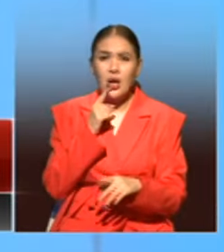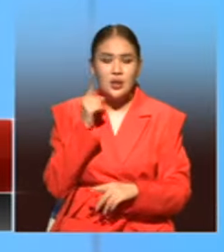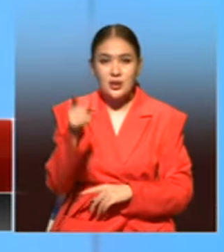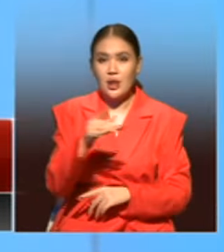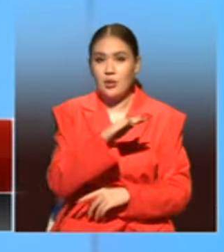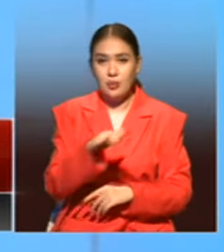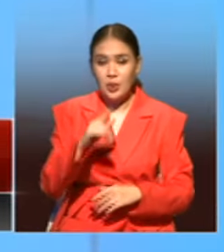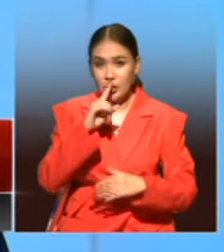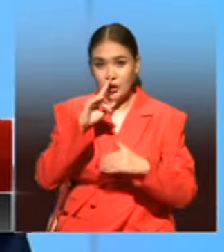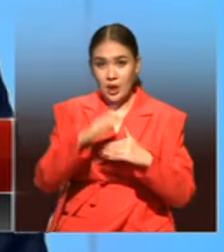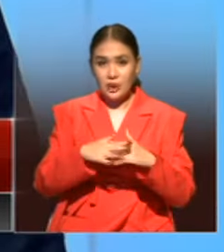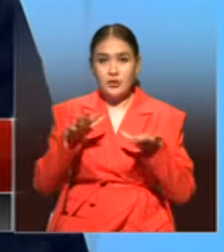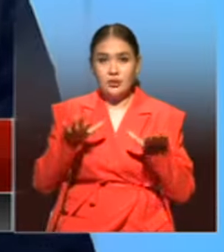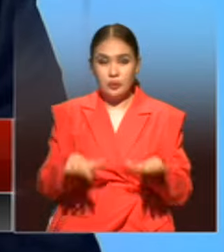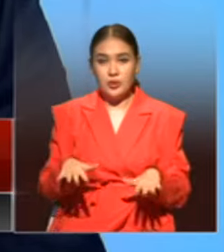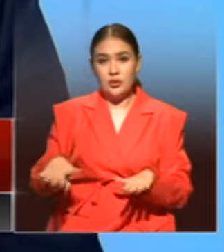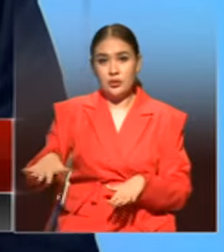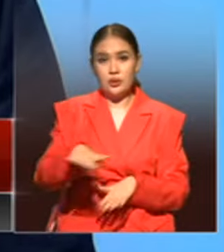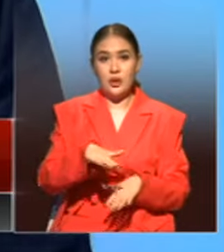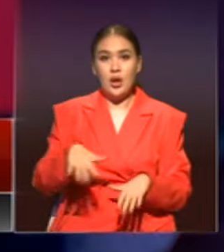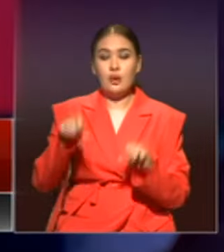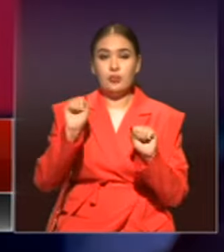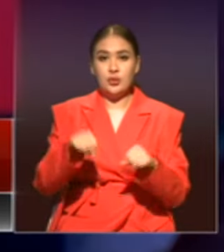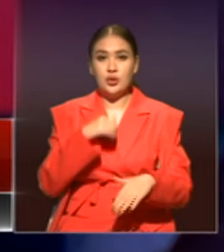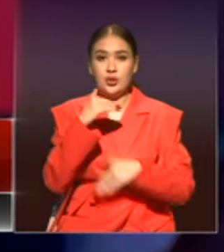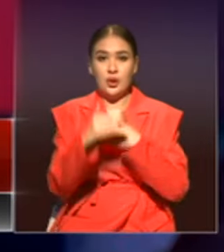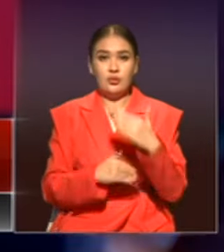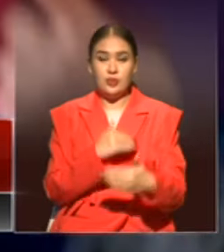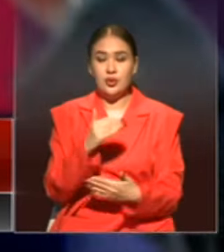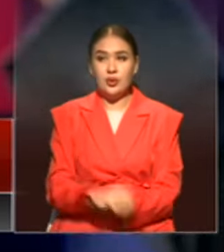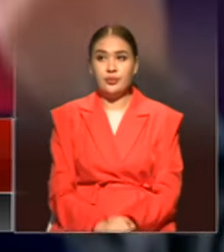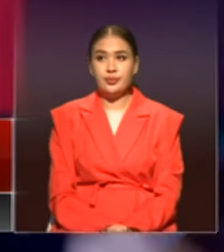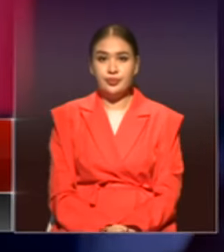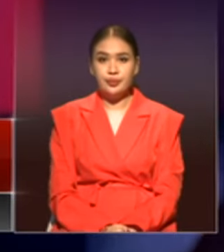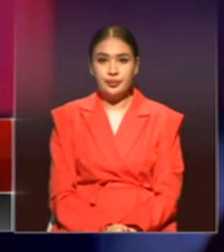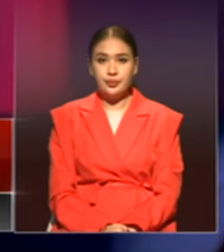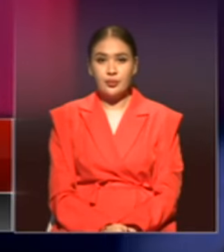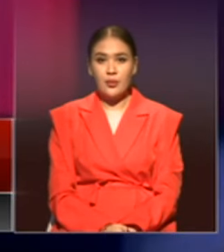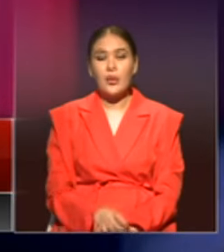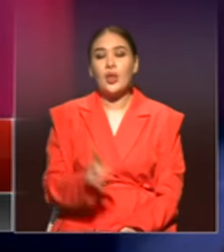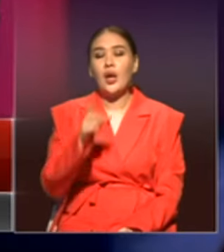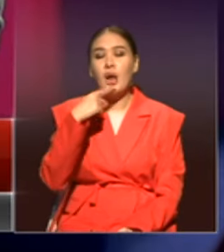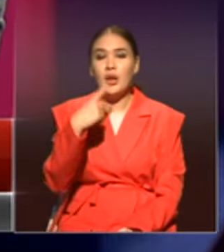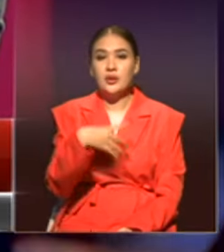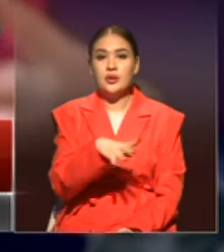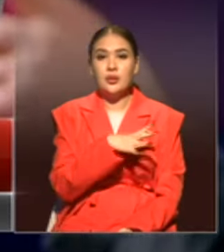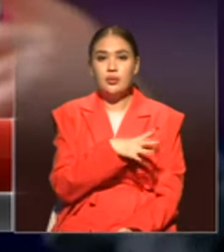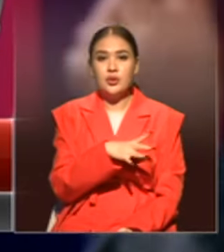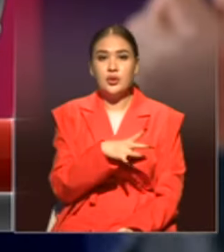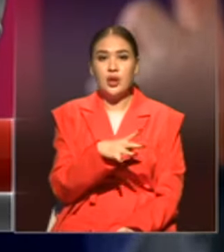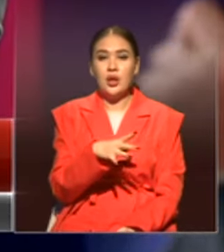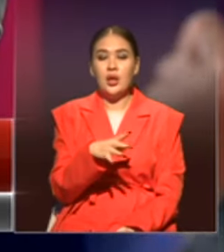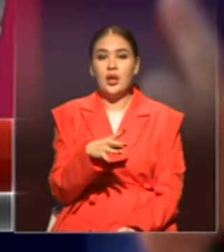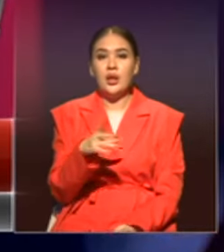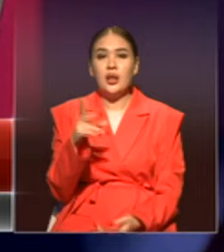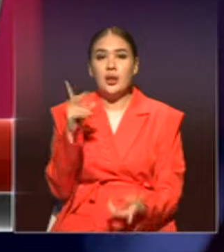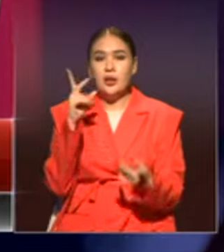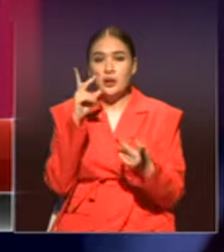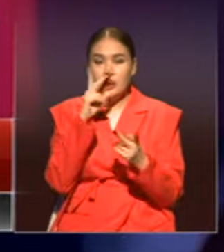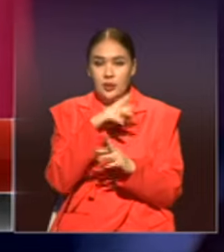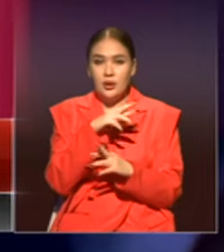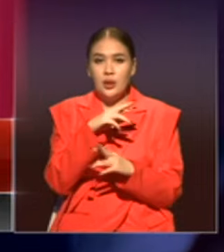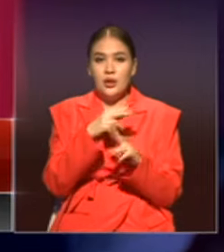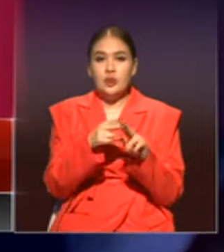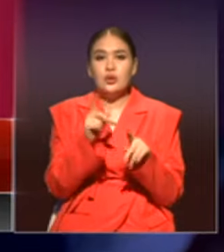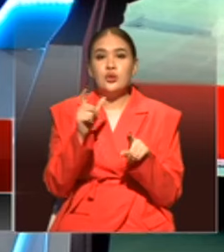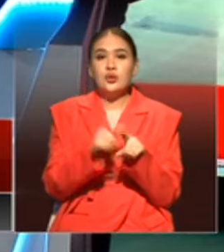жерде орналастыру бойынша инфрақұрылымды дамытуымыз қажет. Бұл жаңағы менің айтқан сөзім ғой, санасы ашылмаған. Иә. Мен өзім ол